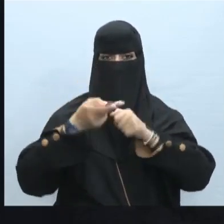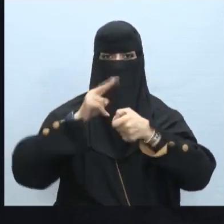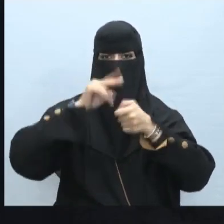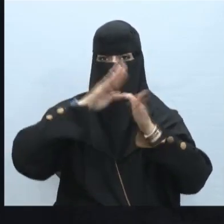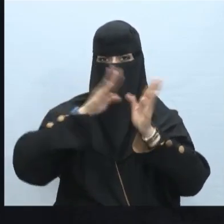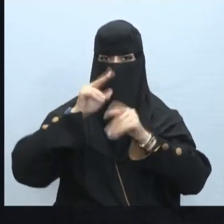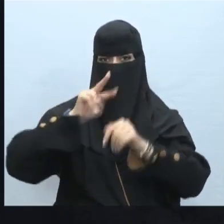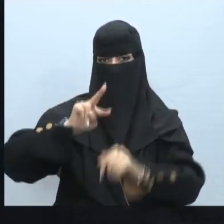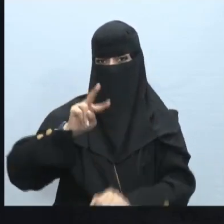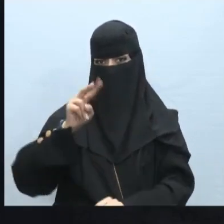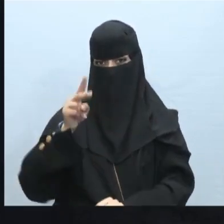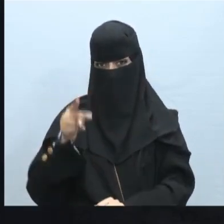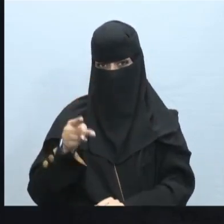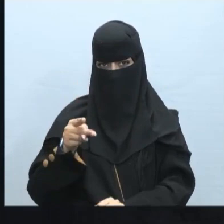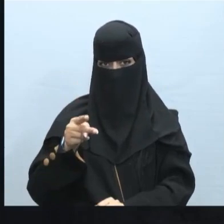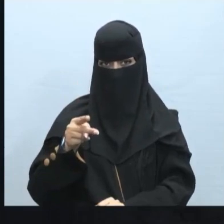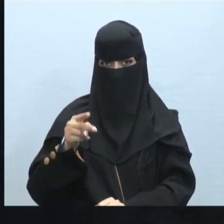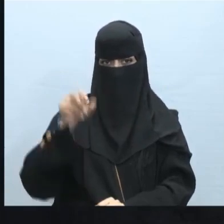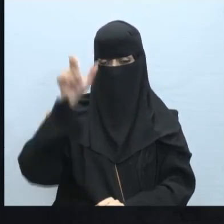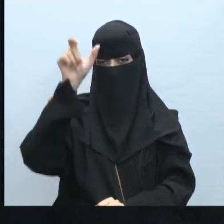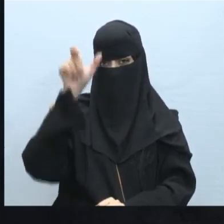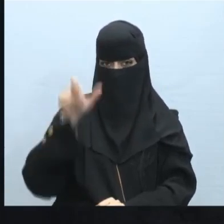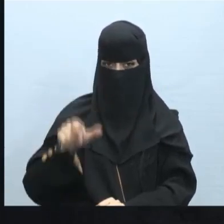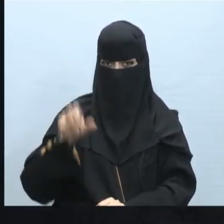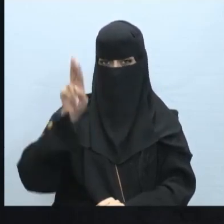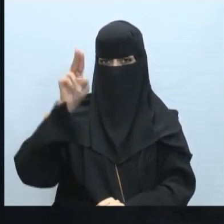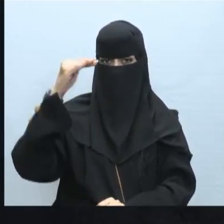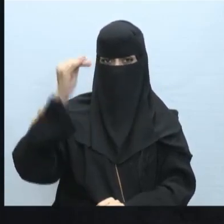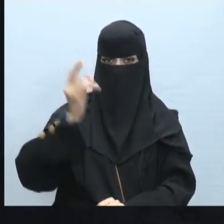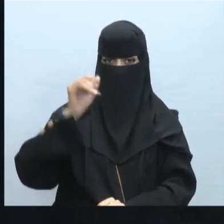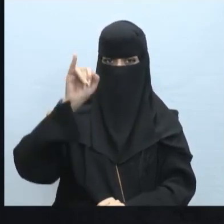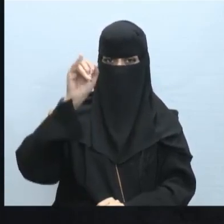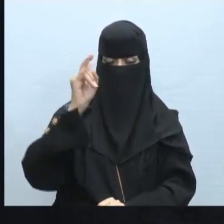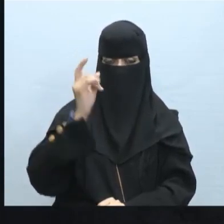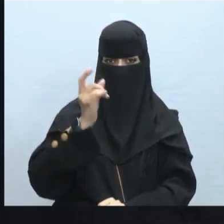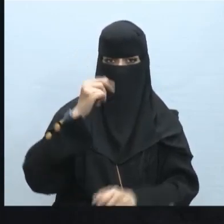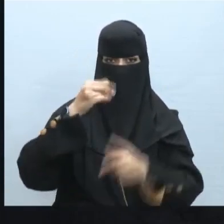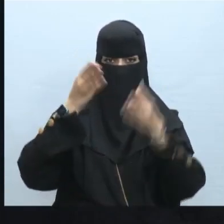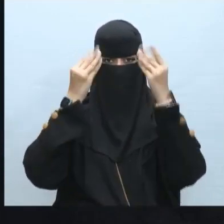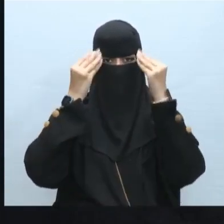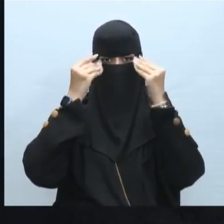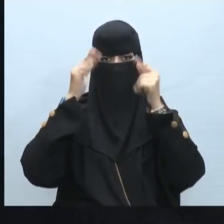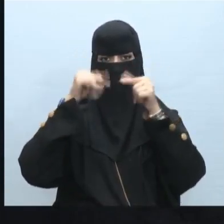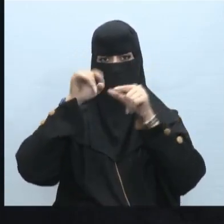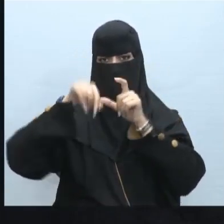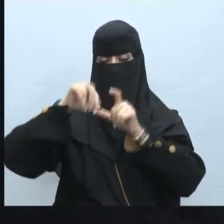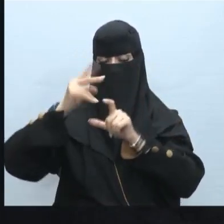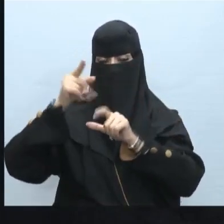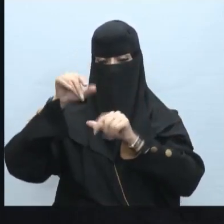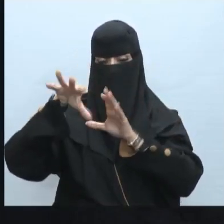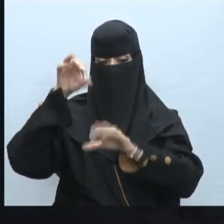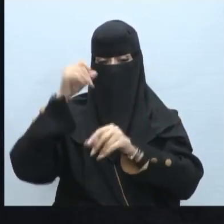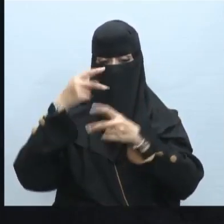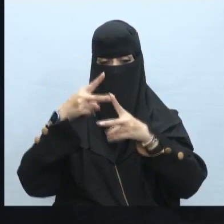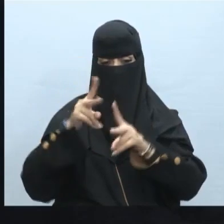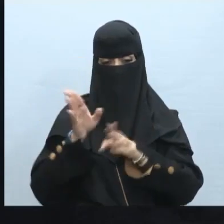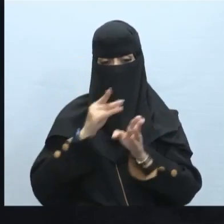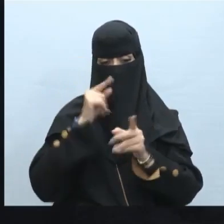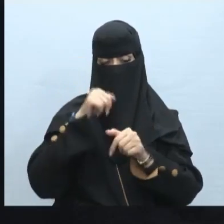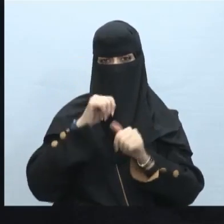اخرى مجرد الضغط بزر الفاره الايمن على المخطط البياني ستظهر قائمه اختار منها تحليل البيانات